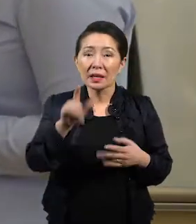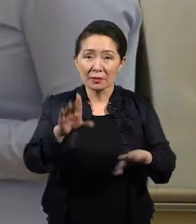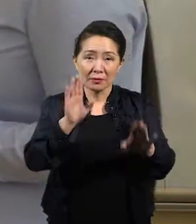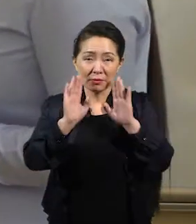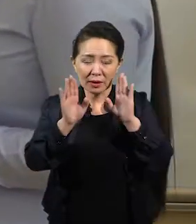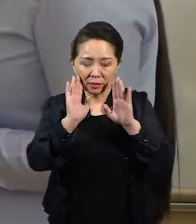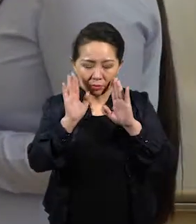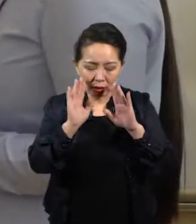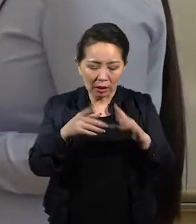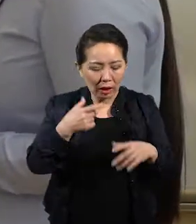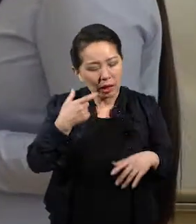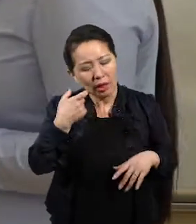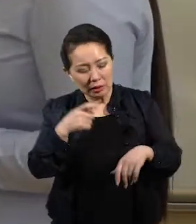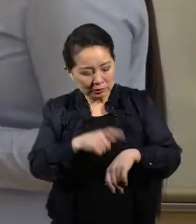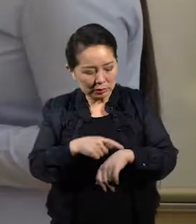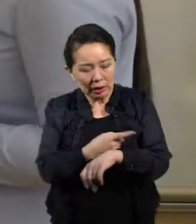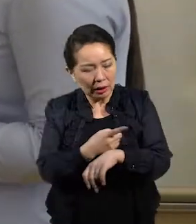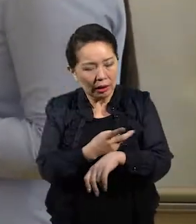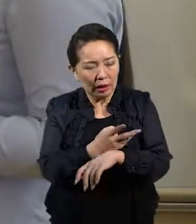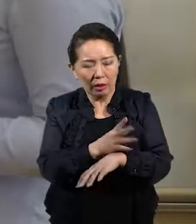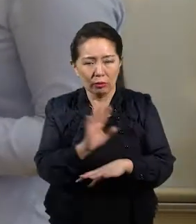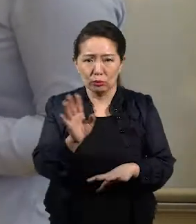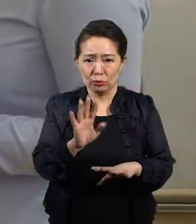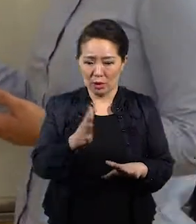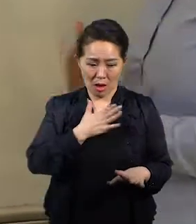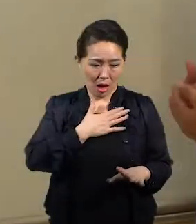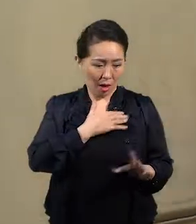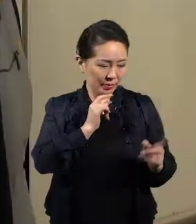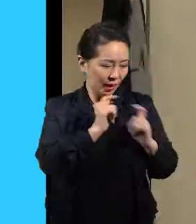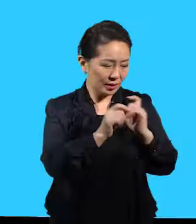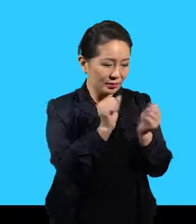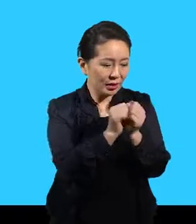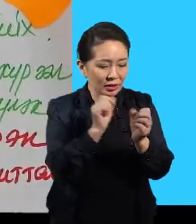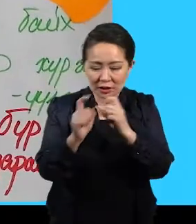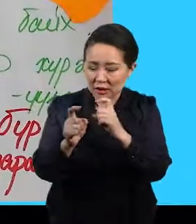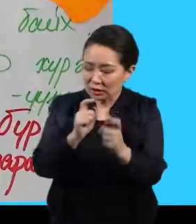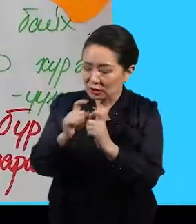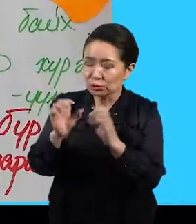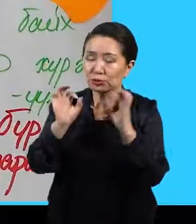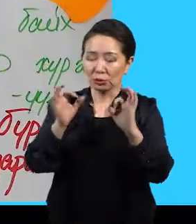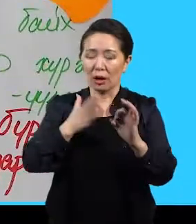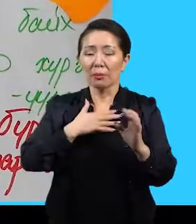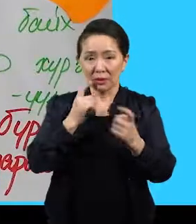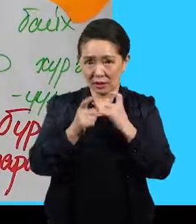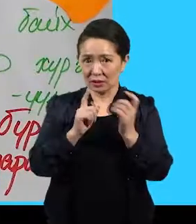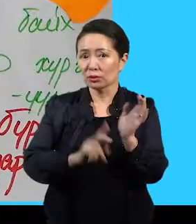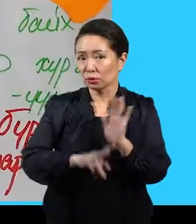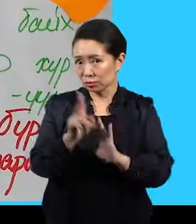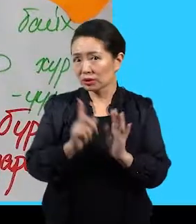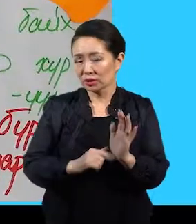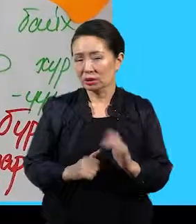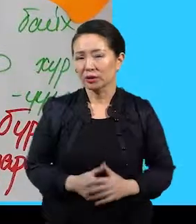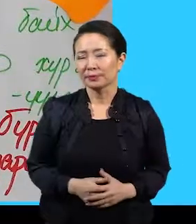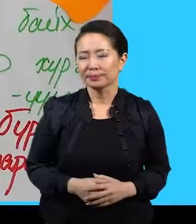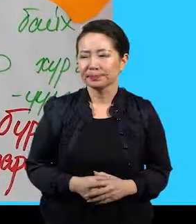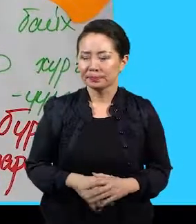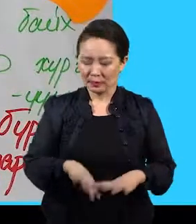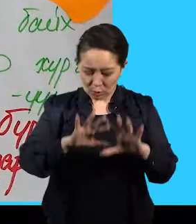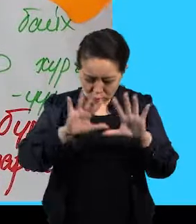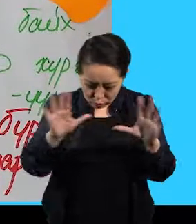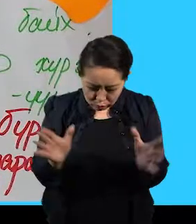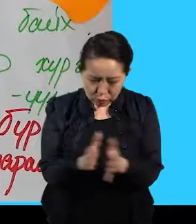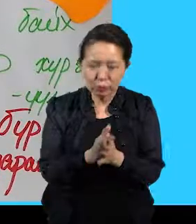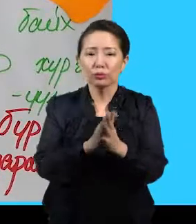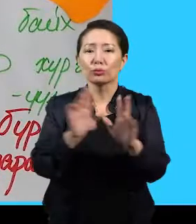Facebook цагаа өнгөрөхгүйгээр амьд харилцааг гэр бүл болон найз нөхдөйгөө үүсгэх хэрэгтэй. Дүгнэлт нь болохоор